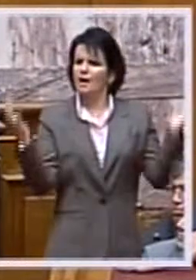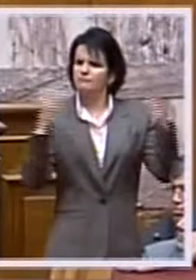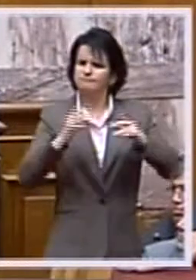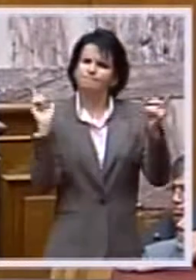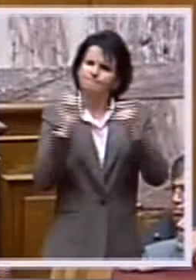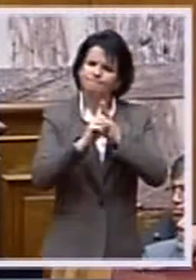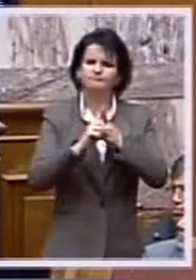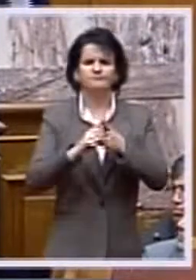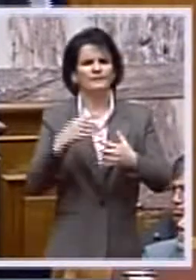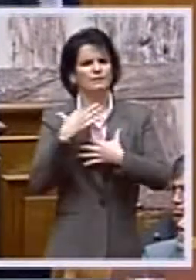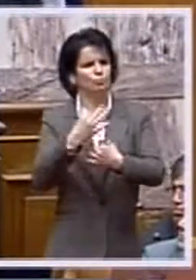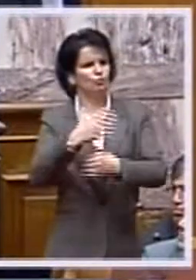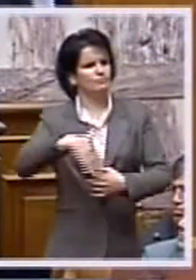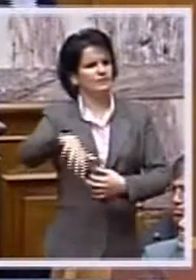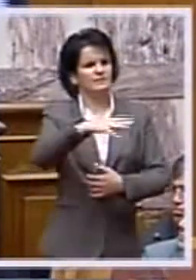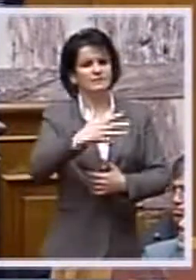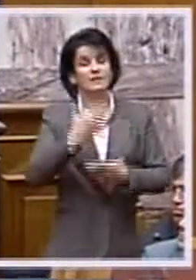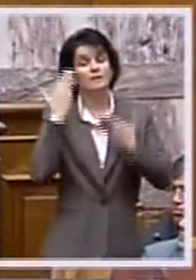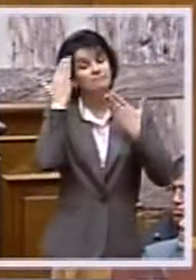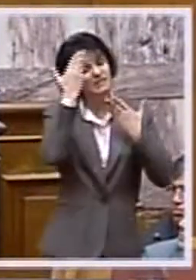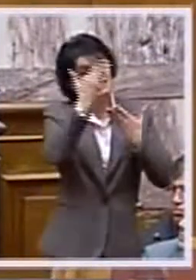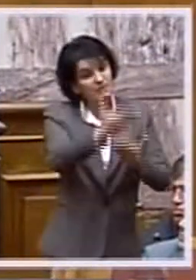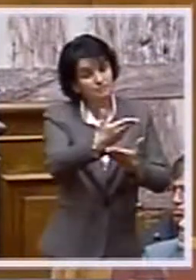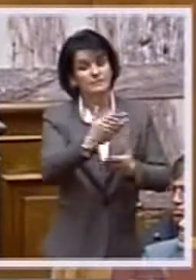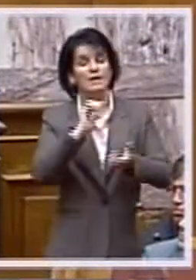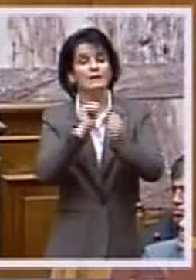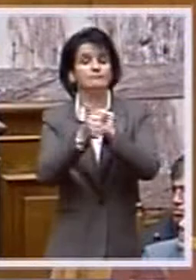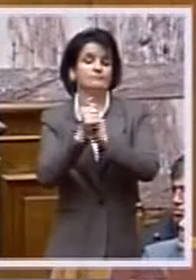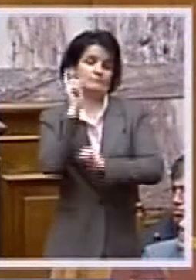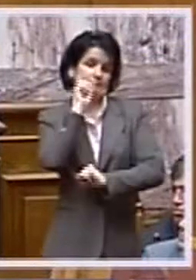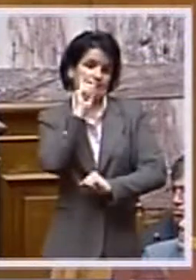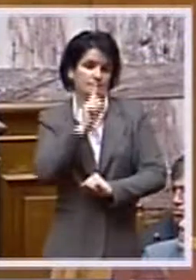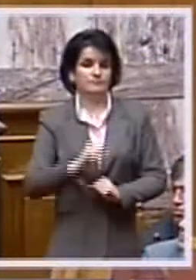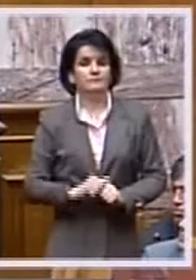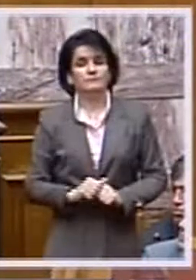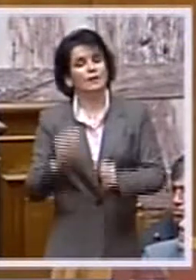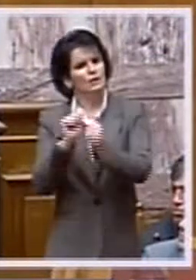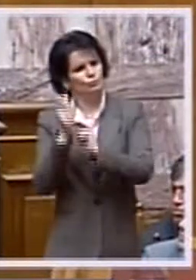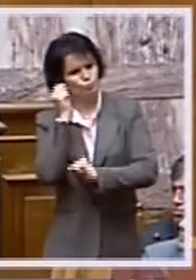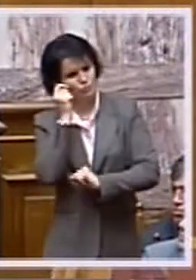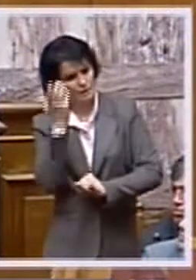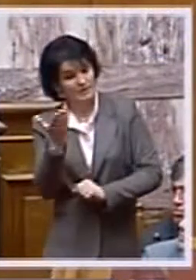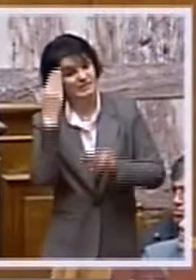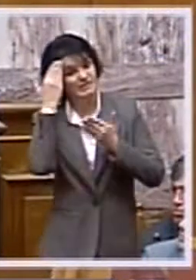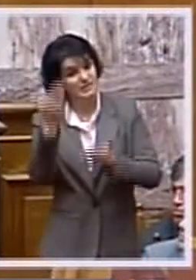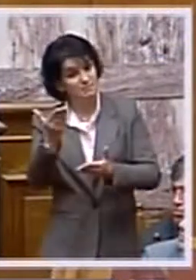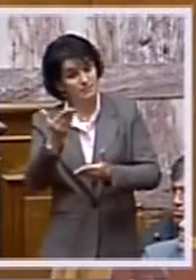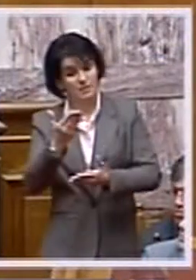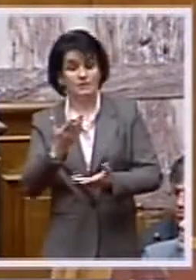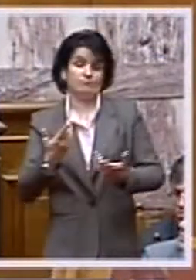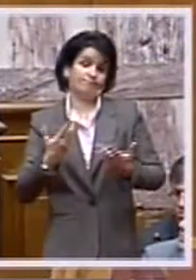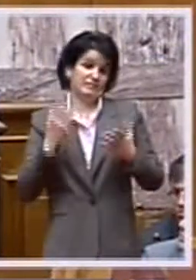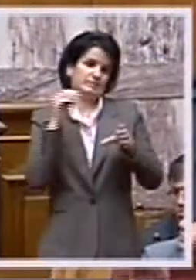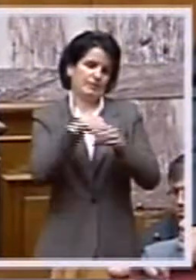συνεδρίαση της Εθνικής Αντιπροσωπείας είναι αφιερωμένη στις αθλήτριες και στους αθλητές που τίμησαν την Ελλάδα με τη συμμετοχή